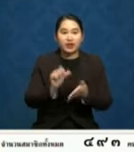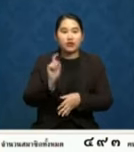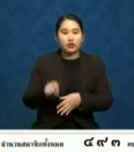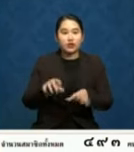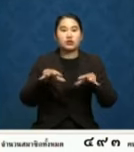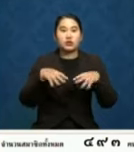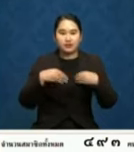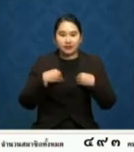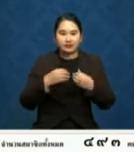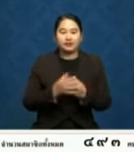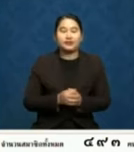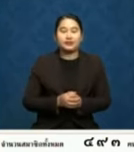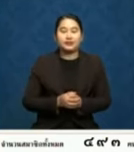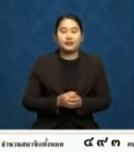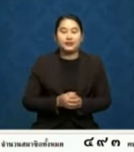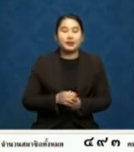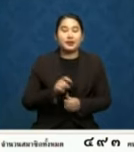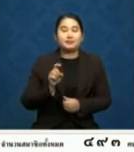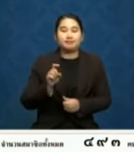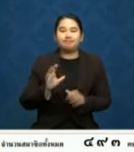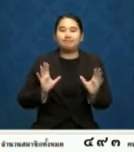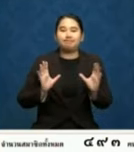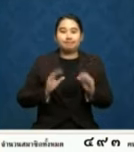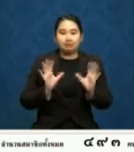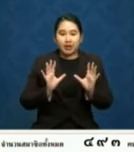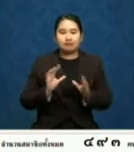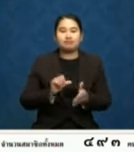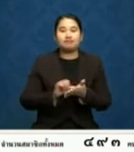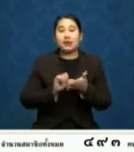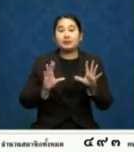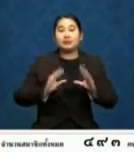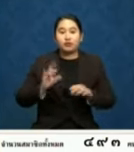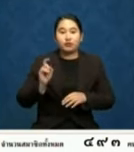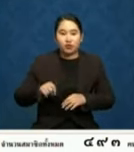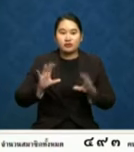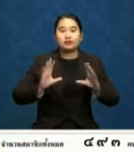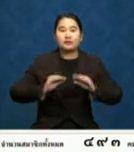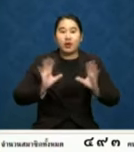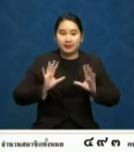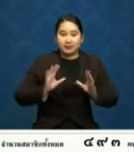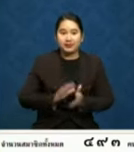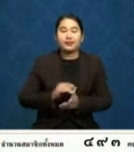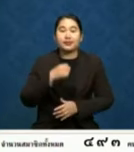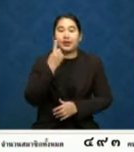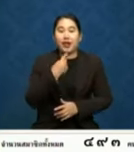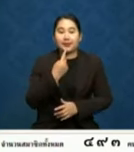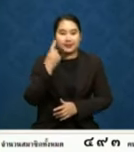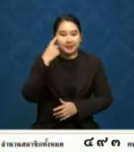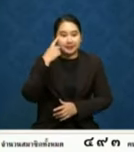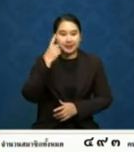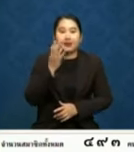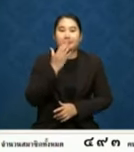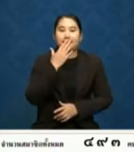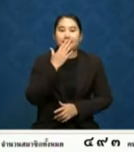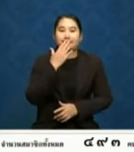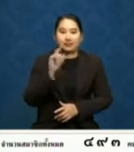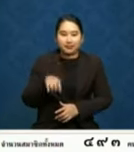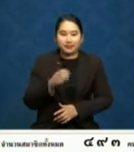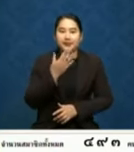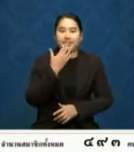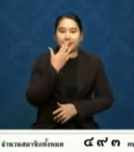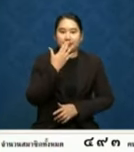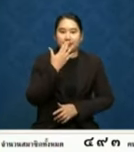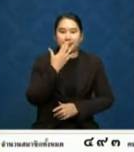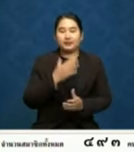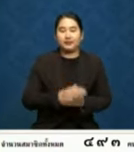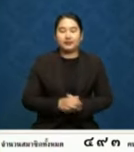ปุ่มเห็นด้วยผู้ใดไม่เห็นควรให้มีการแก้ไขโปรดกดปุ่มไม่เห็นด้วยผู้ใดเห็นว่าควรงดออกเสียงโปรดกดปุ่ม